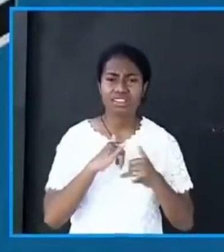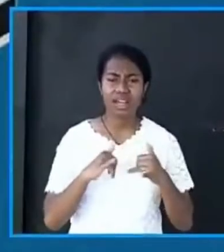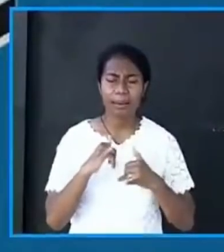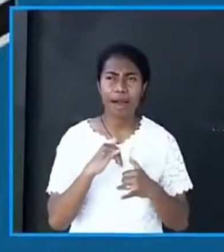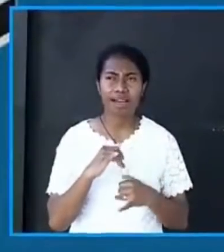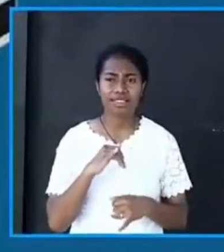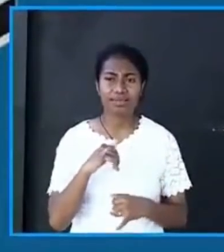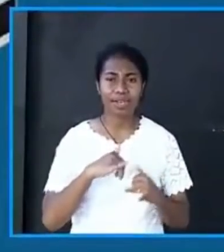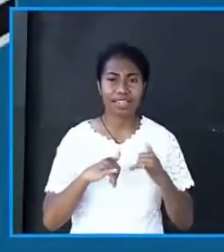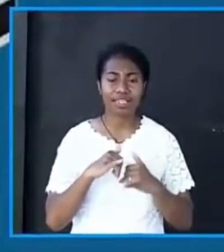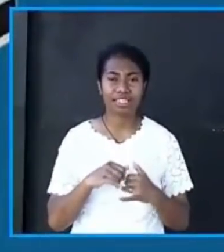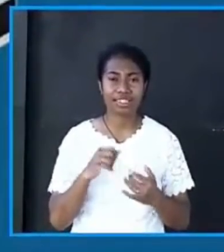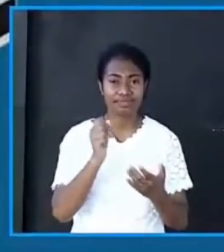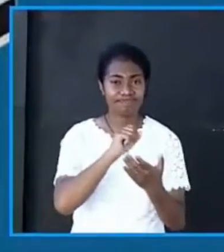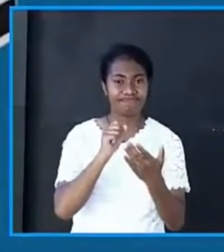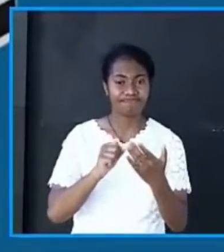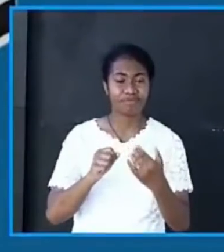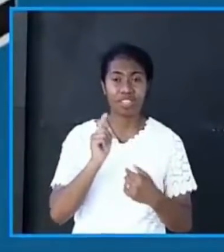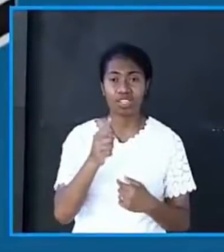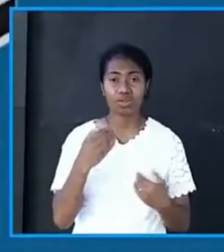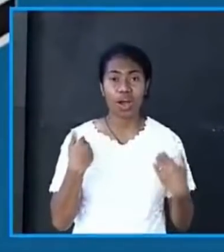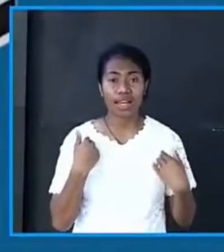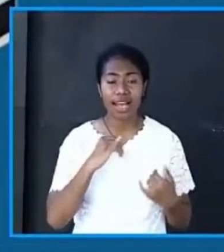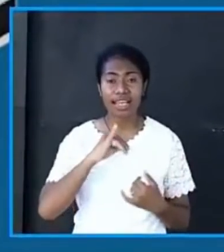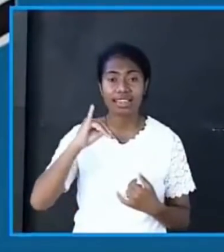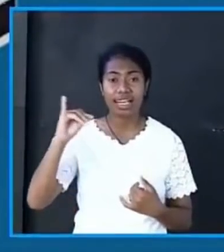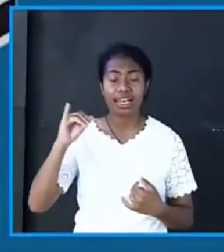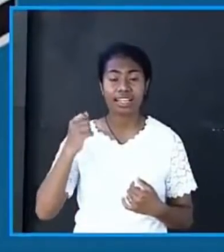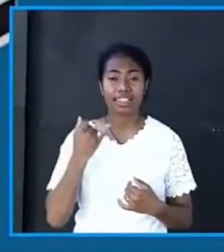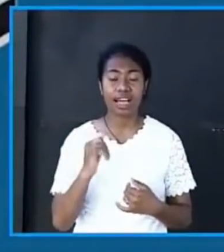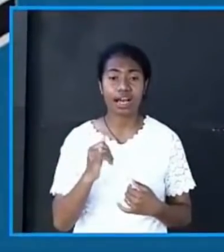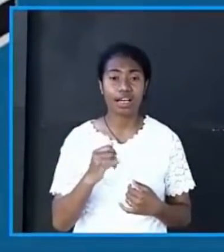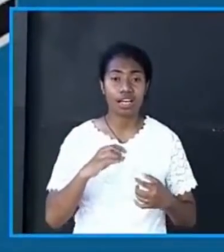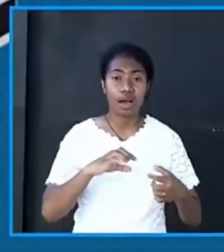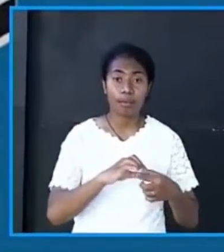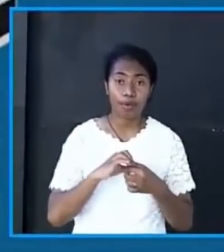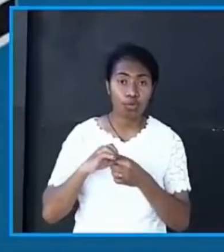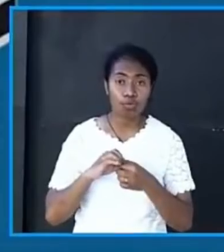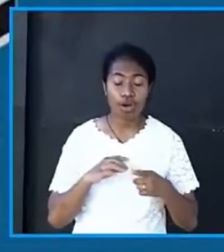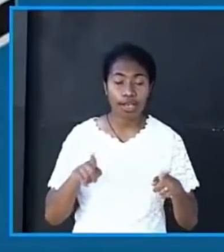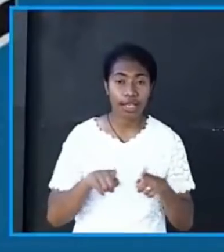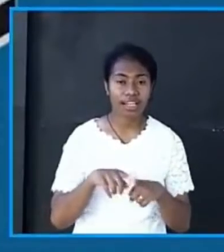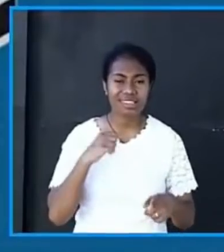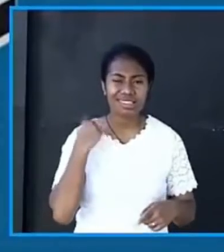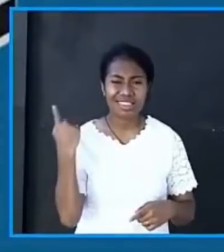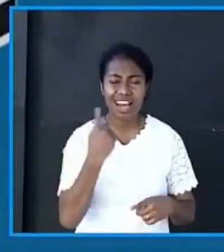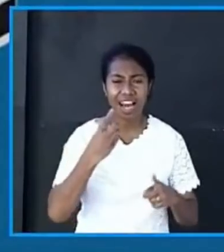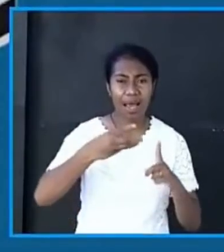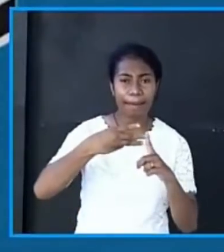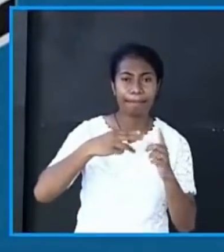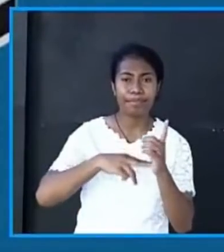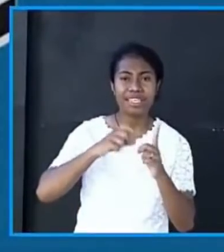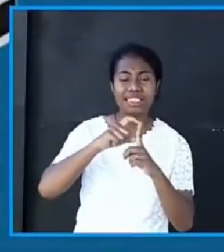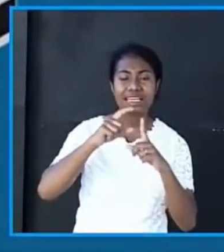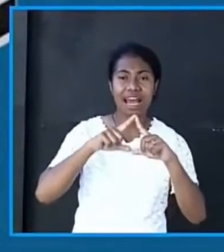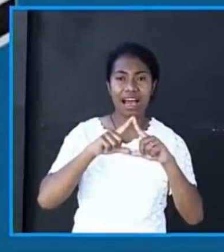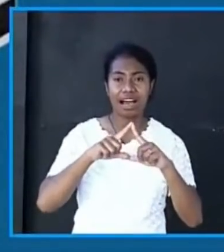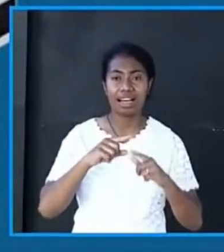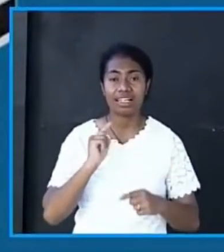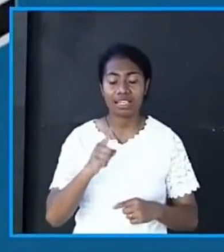ini itu ada internet yang menghubungkan segala pedal segala benda